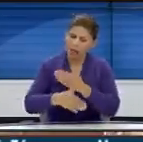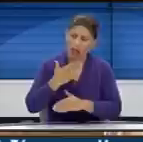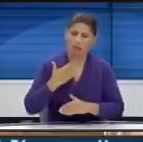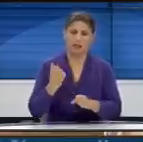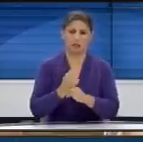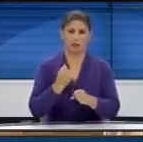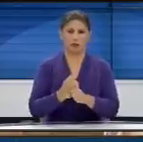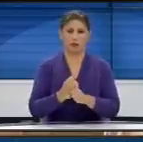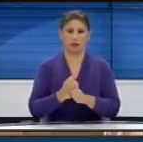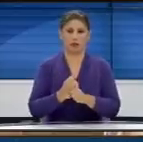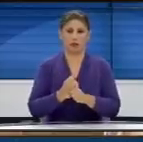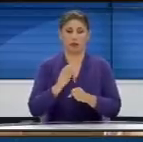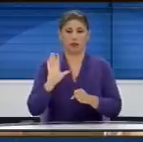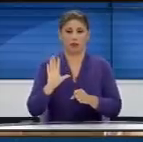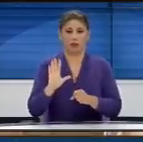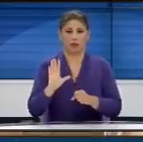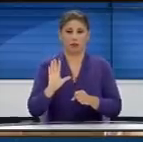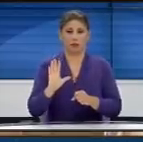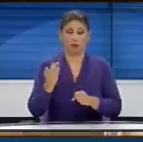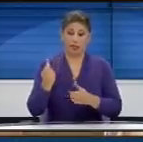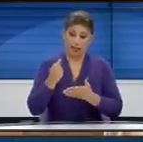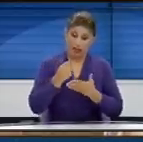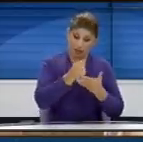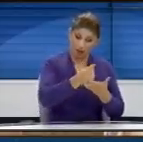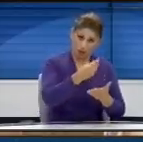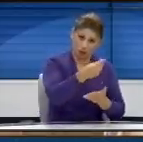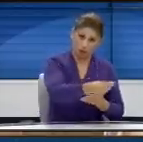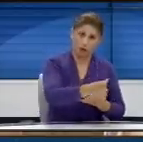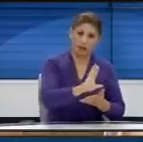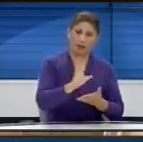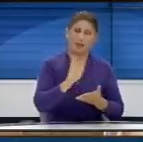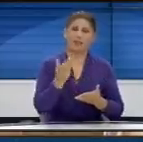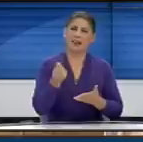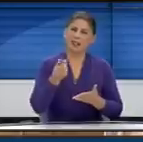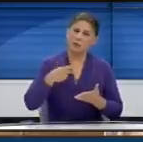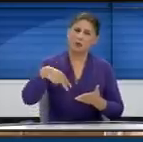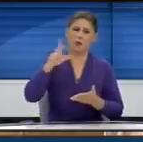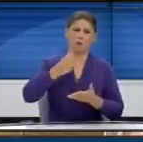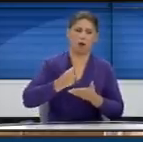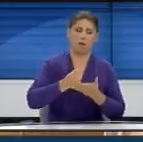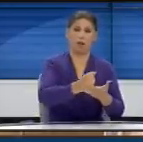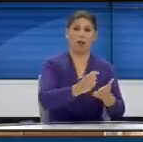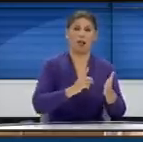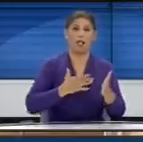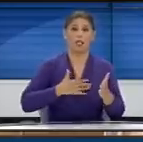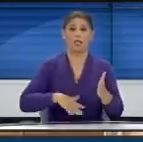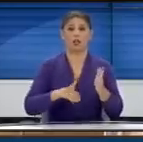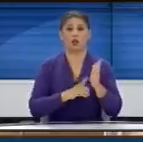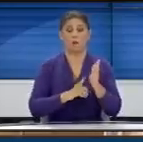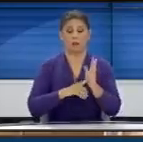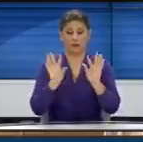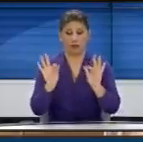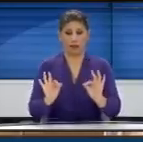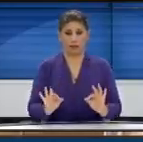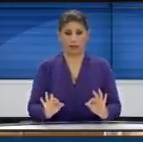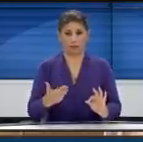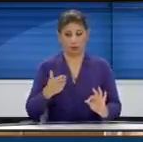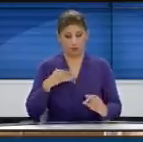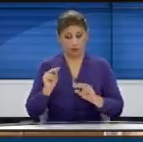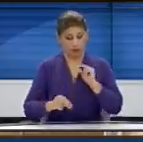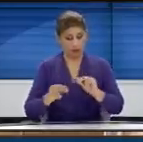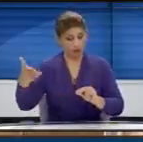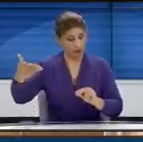Δεν έχει πόρους να του κάνει, να του δώσετε πόρους. Αλλά θέλει κάτι παραπάνω από πόρους. Χρειάζεται μια νομοθετική ρύθμιση, και εμείς θα την